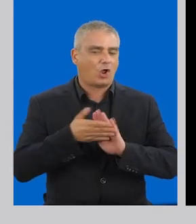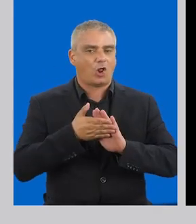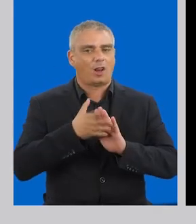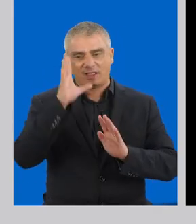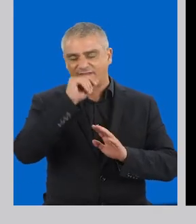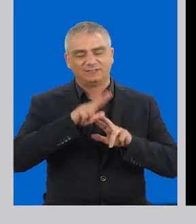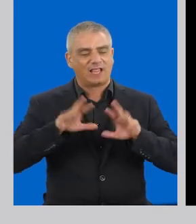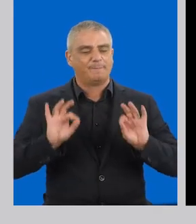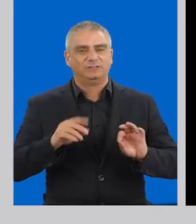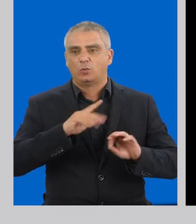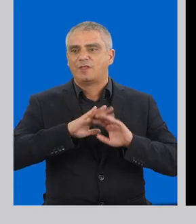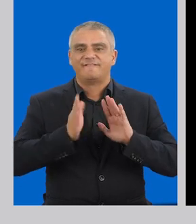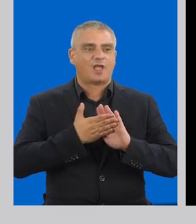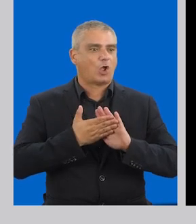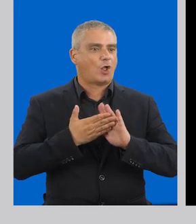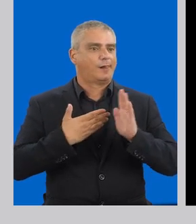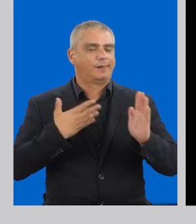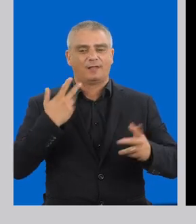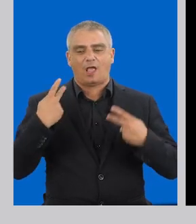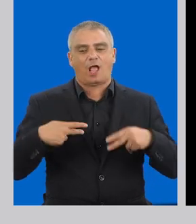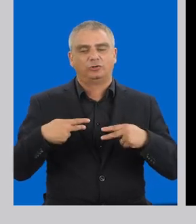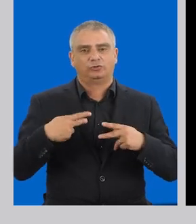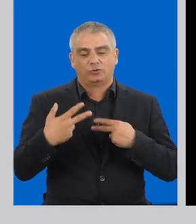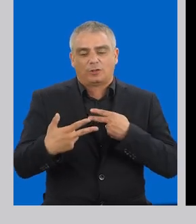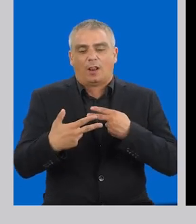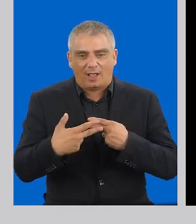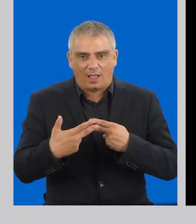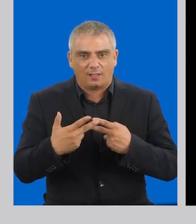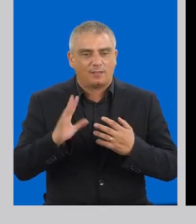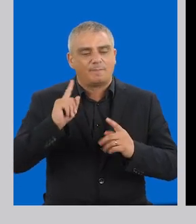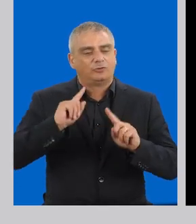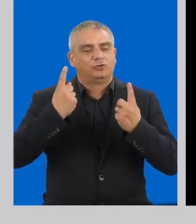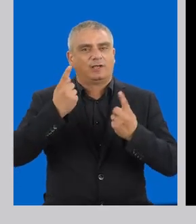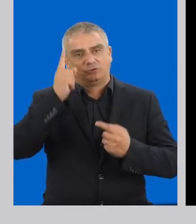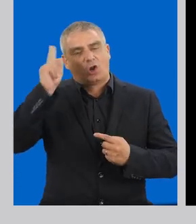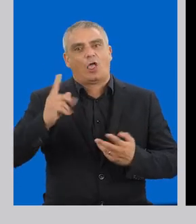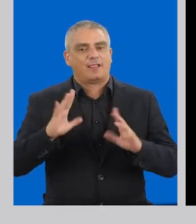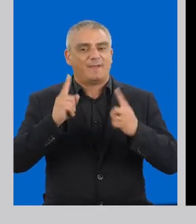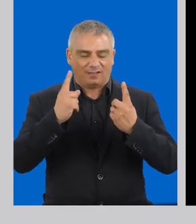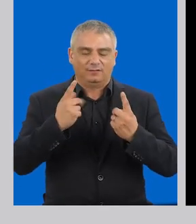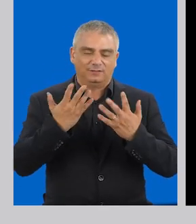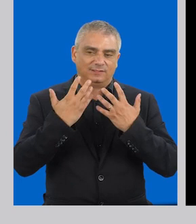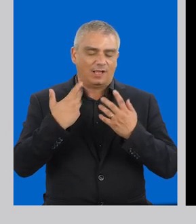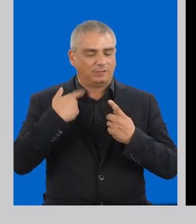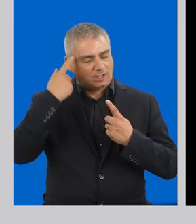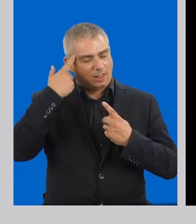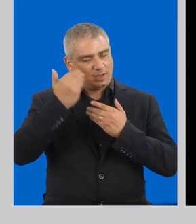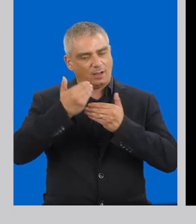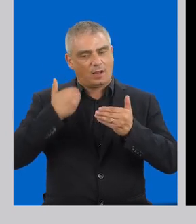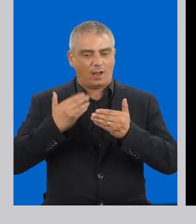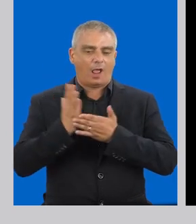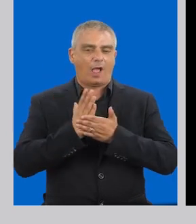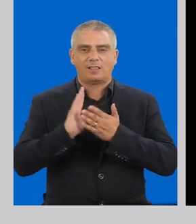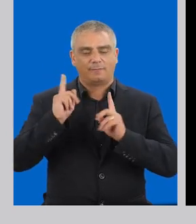ה תפיסת מציאות הזו וכל ה חששות לקראת מהלא נודע הסביר לי או עשה לי פרומו